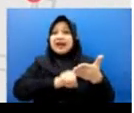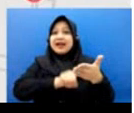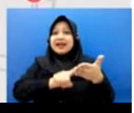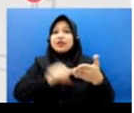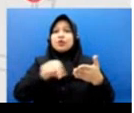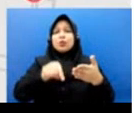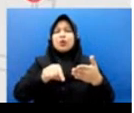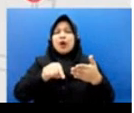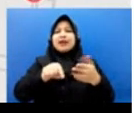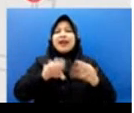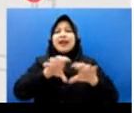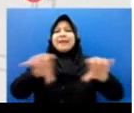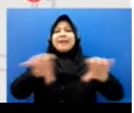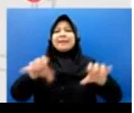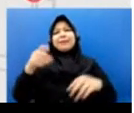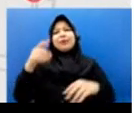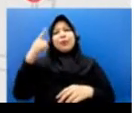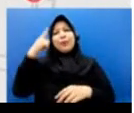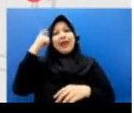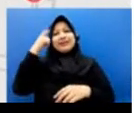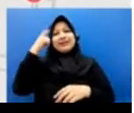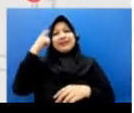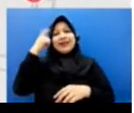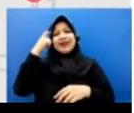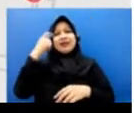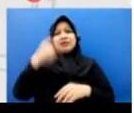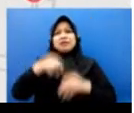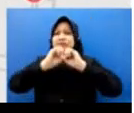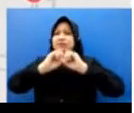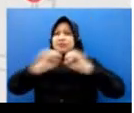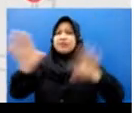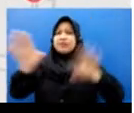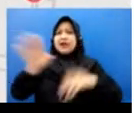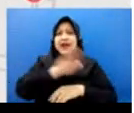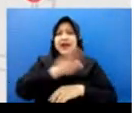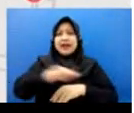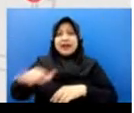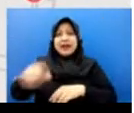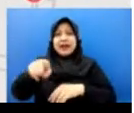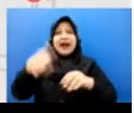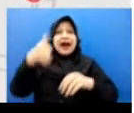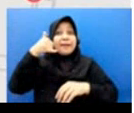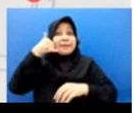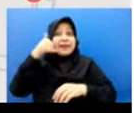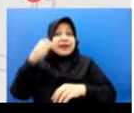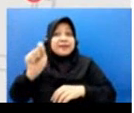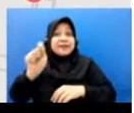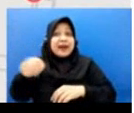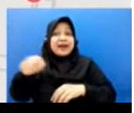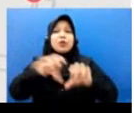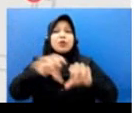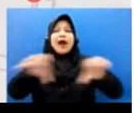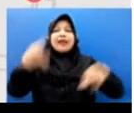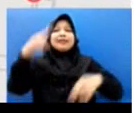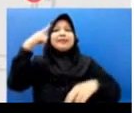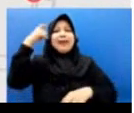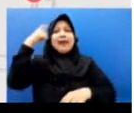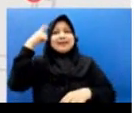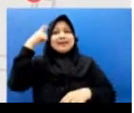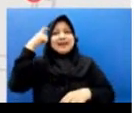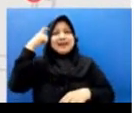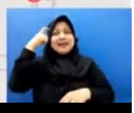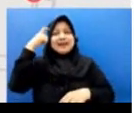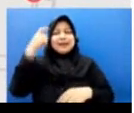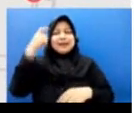Saya selalu bilang anak-anak bahwa handphone yang kalian gunakan adalah alat belajar. Namanya alat belajar. Dimana tentunya tempat